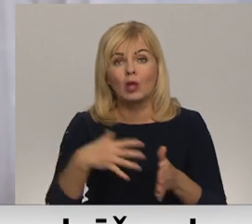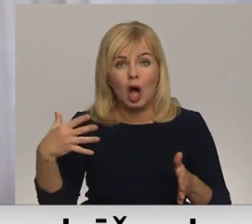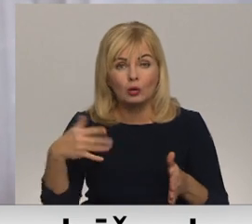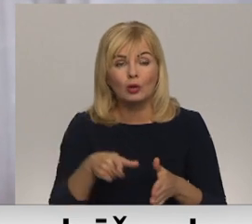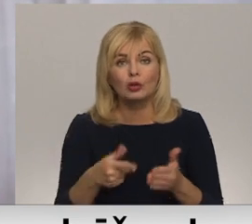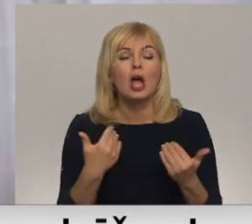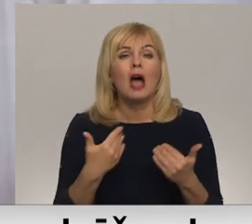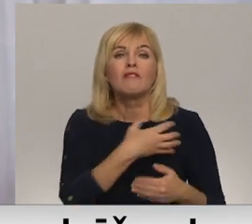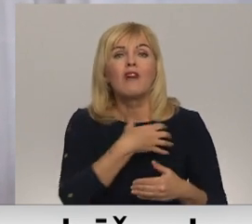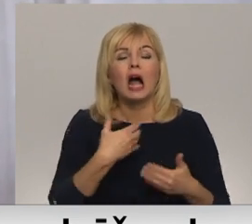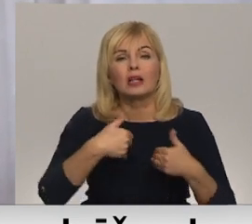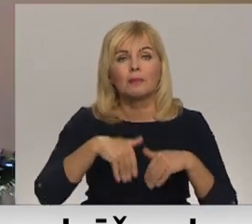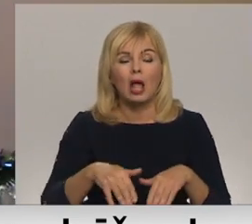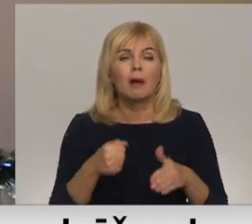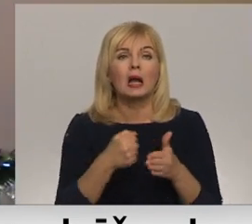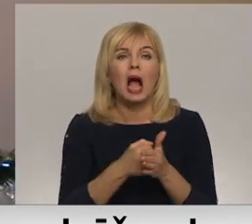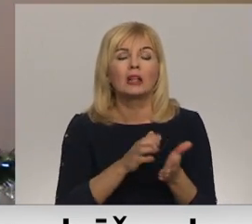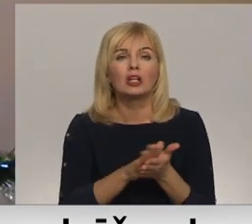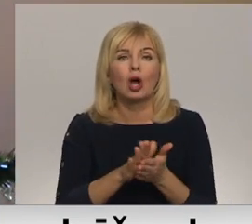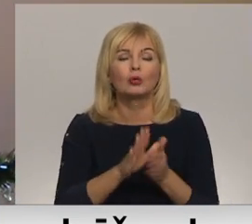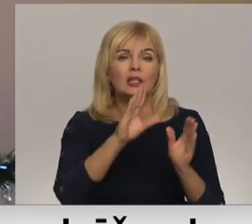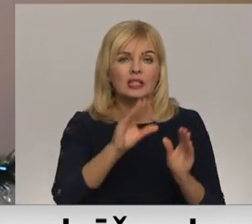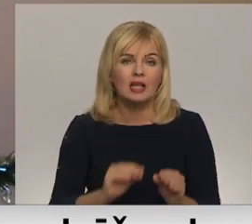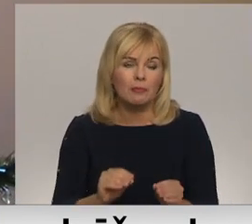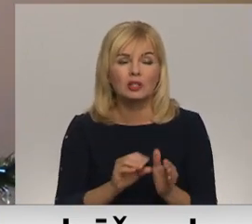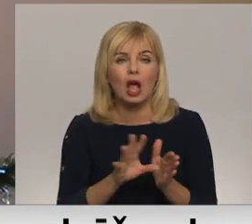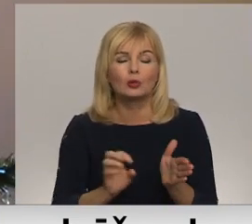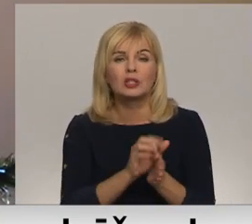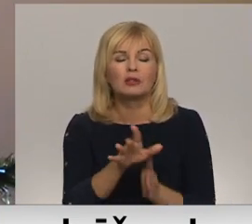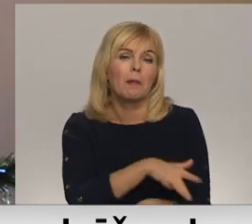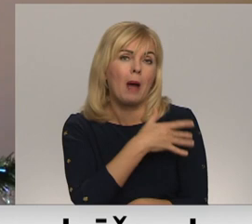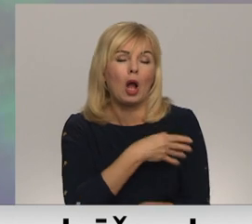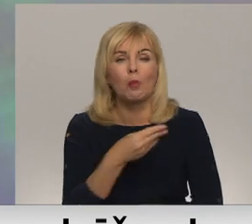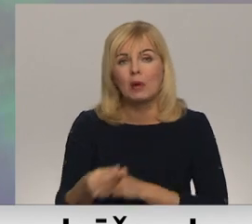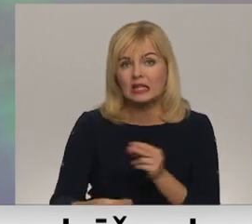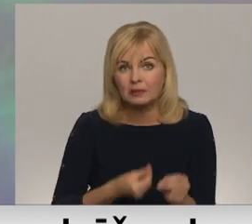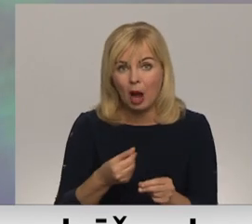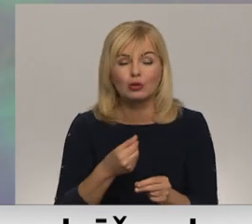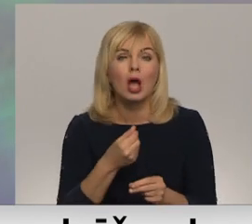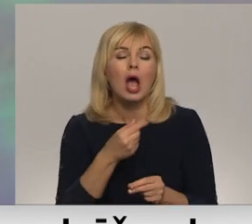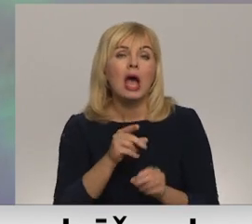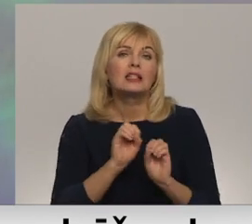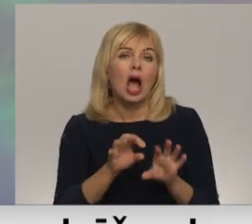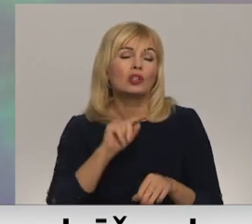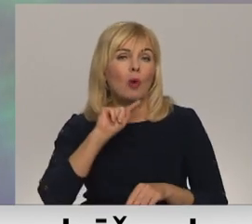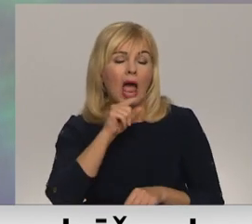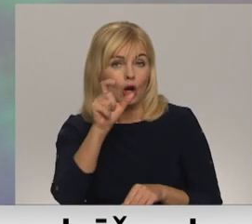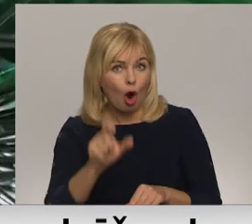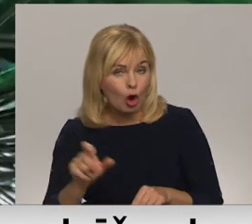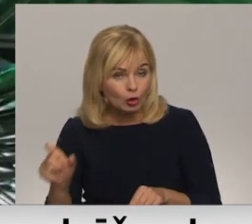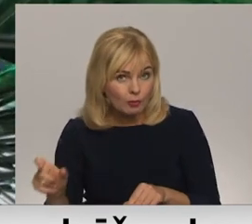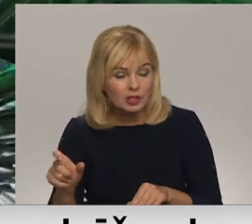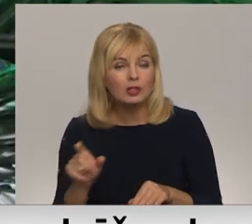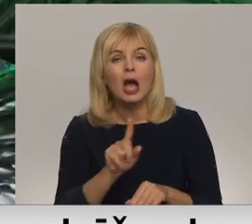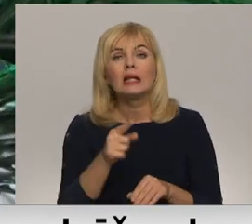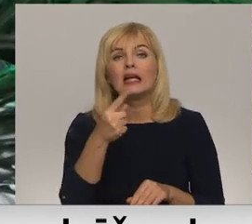valdība šodien lēmusi tās gallietotājiem uz pusi samazināt elektroenerģijas sistēmas pakalpojumu izmaksas. Taču, kā norāda ekonomisti, ņemot vairāk, ka tās sastāda vien